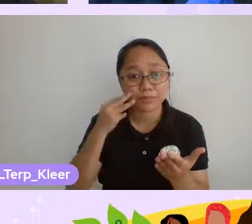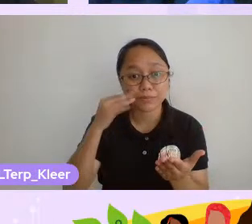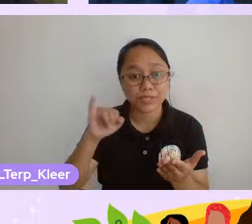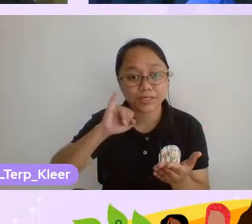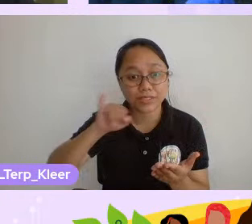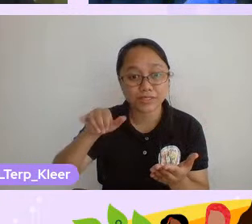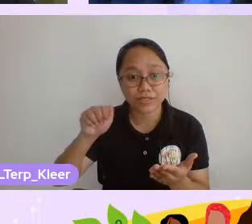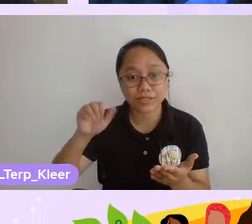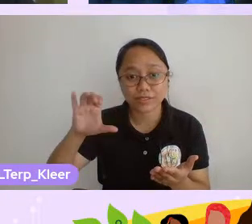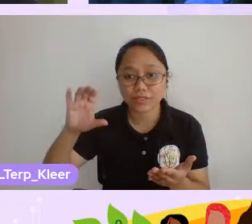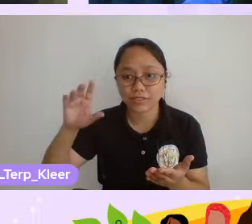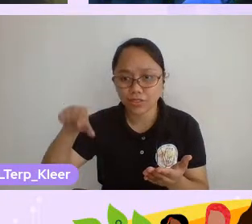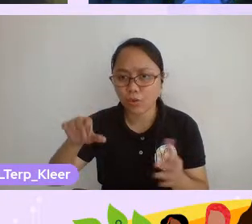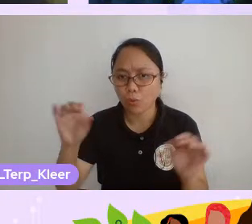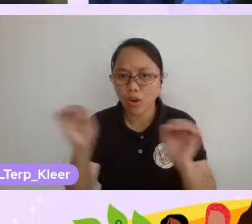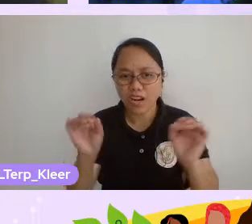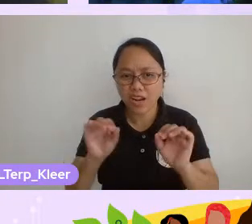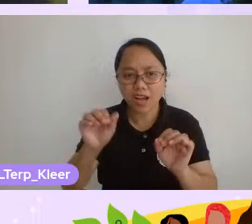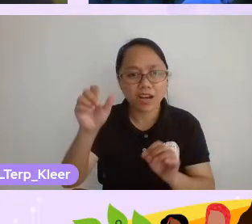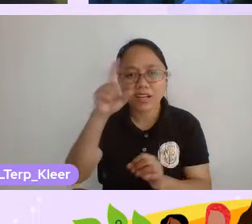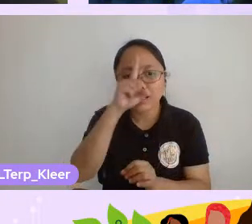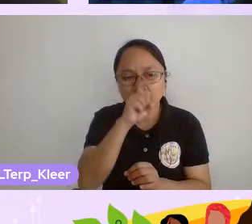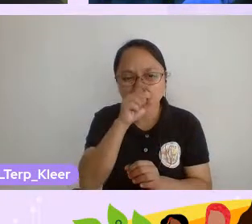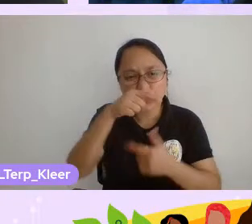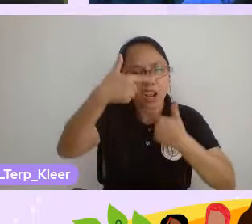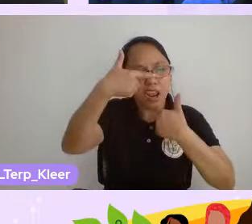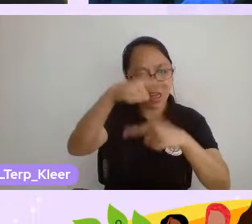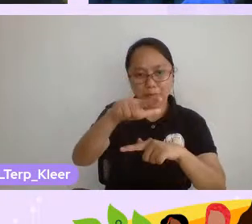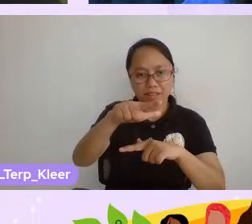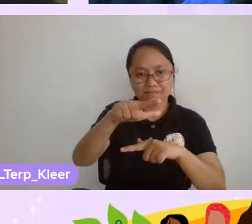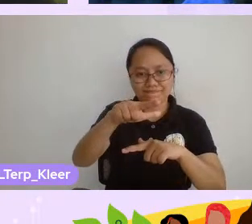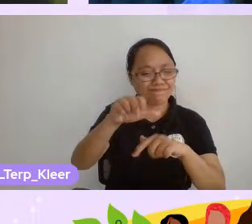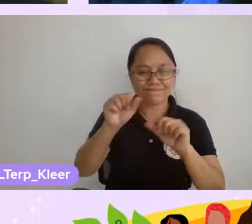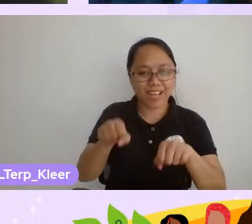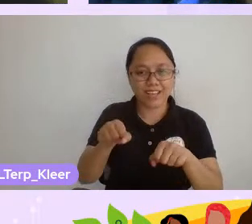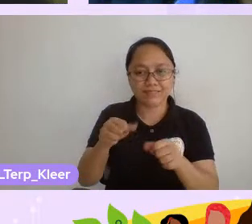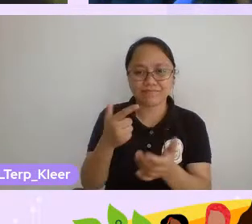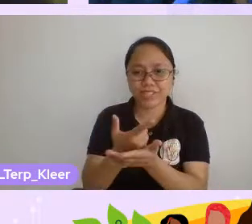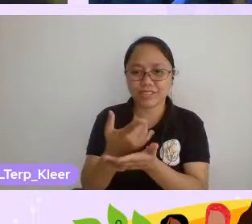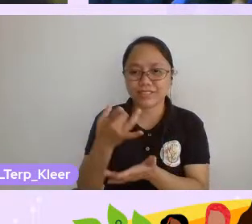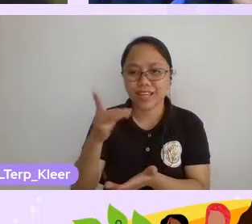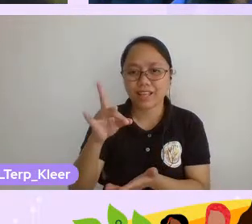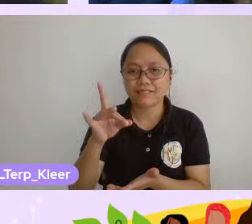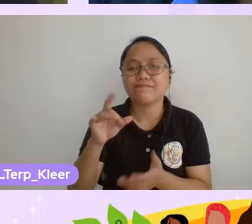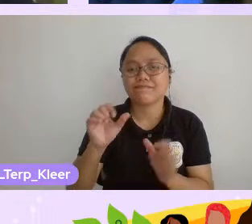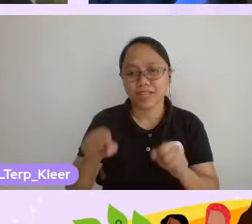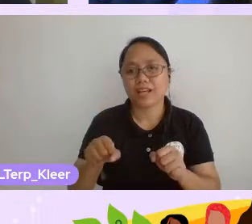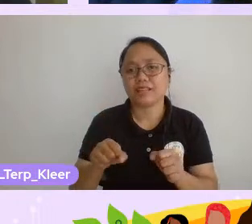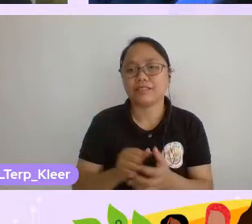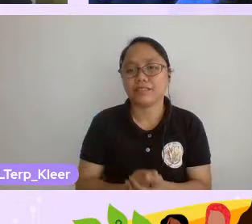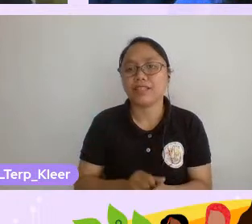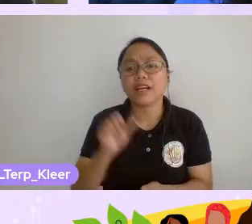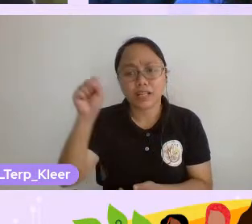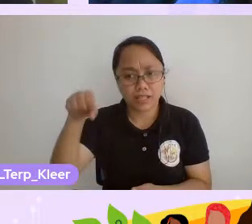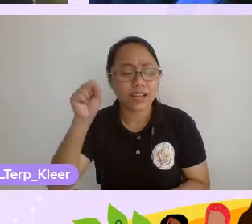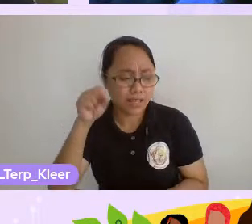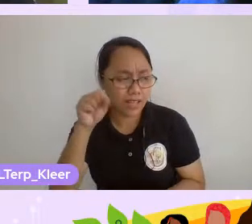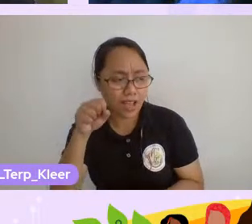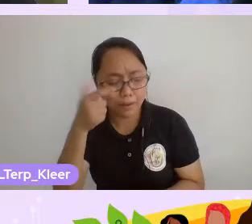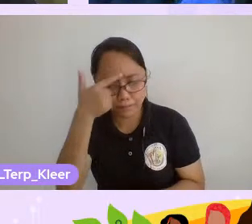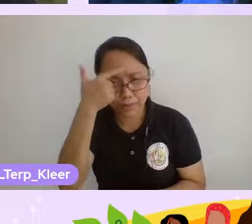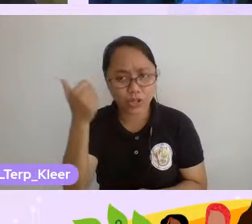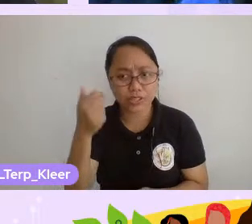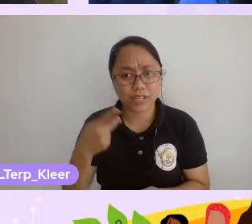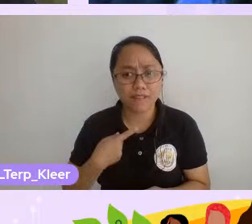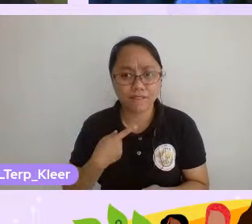tayong age limit po with TESDA courses po. Meron po naman tayo halimbawa kasi may mga requirements din po